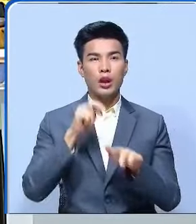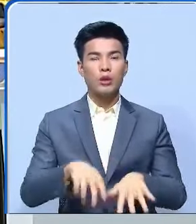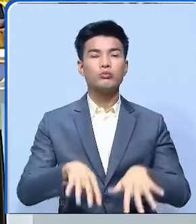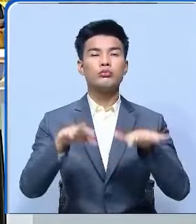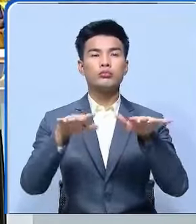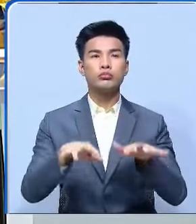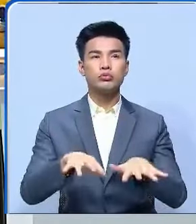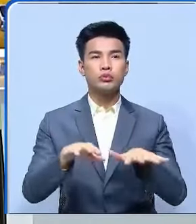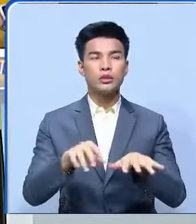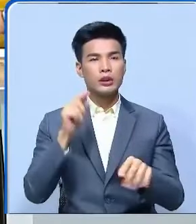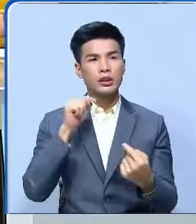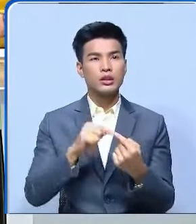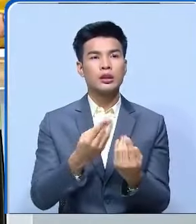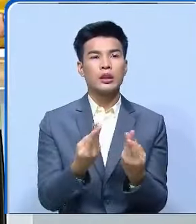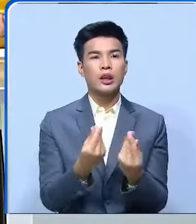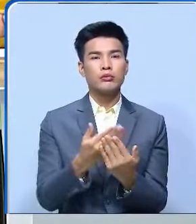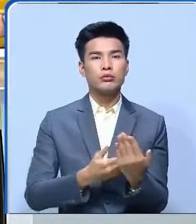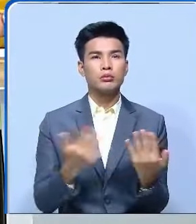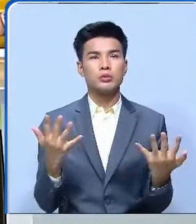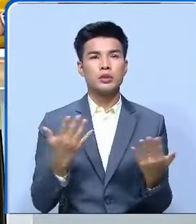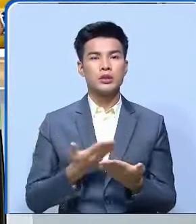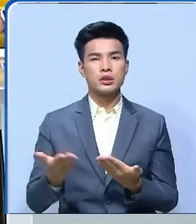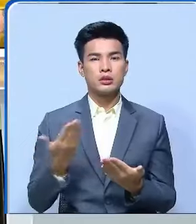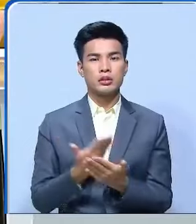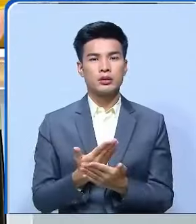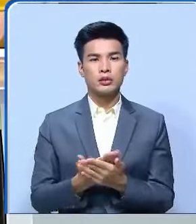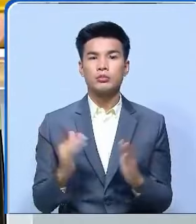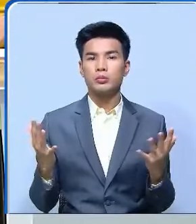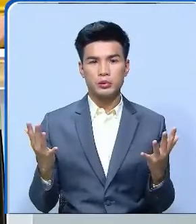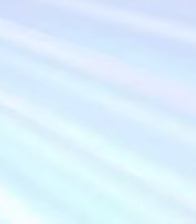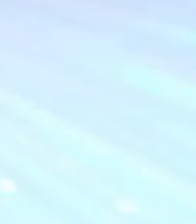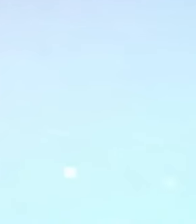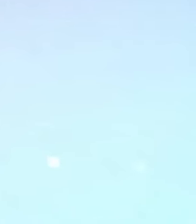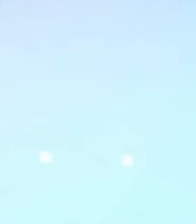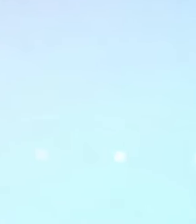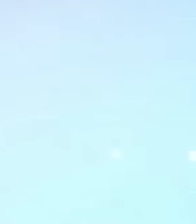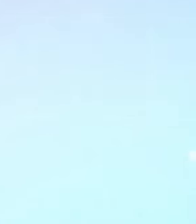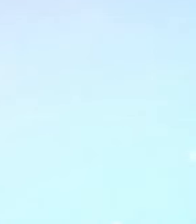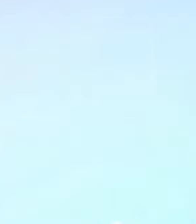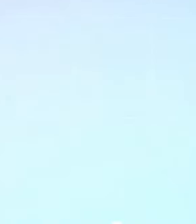ไม่มีกระใจจะมาลุ้นเลขเหมือนกันนะ ต้องมีเงินซื้อด้วยลำบากกันมากช่วงนี ้ค่ะ